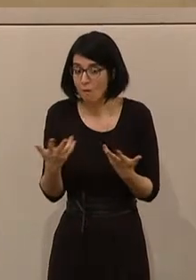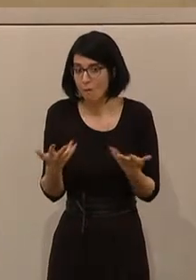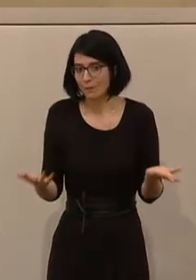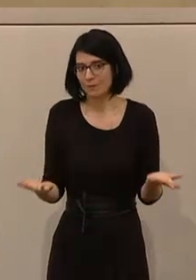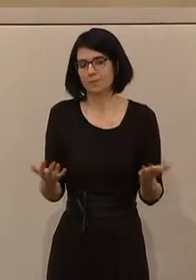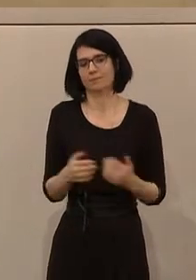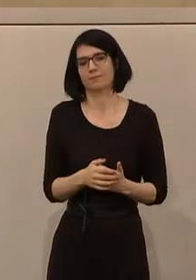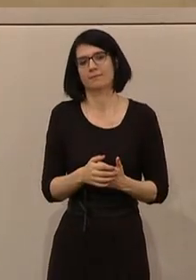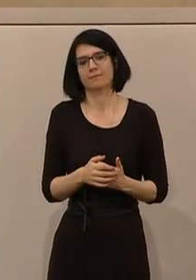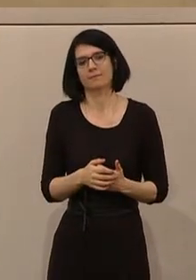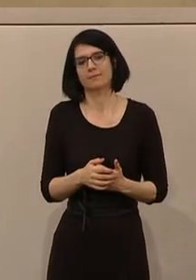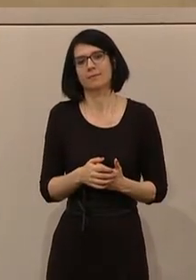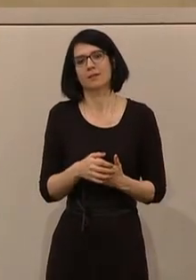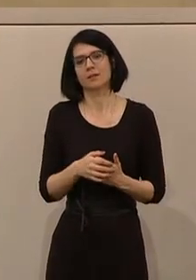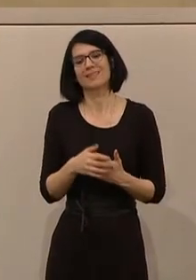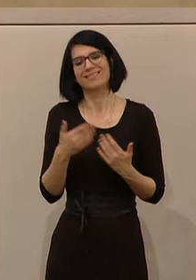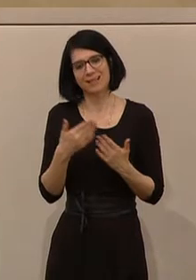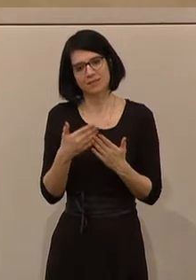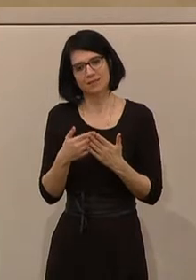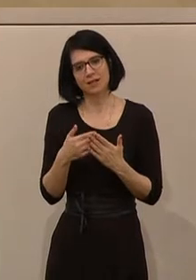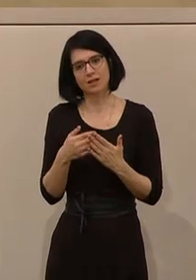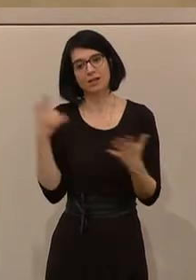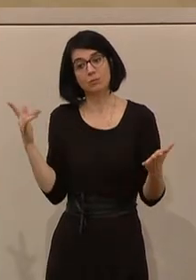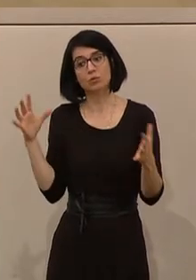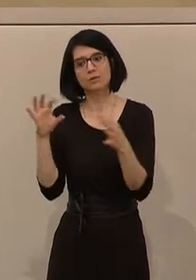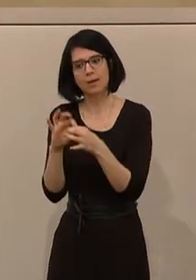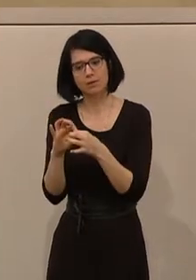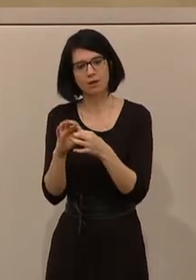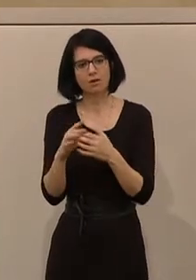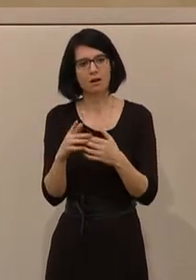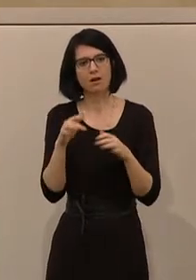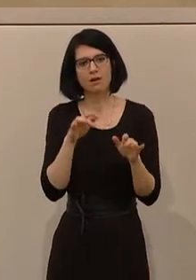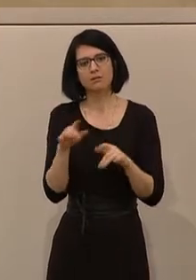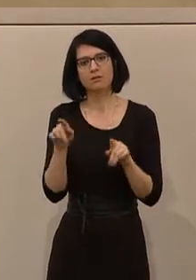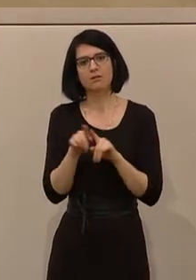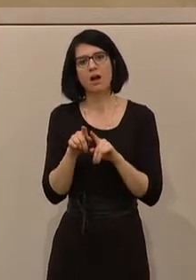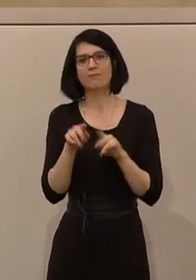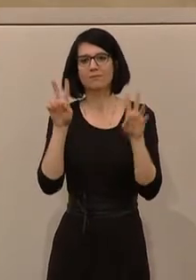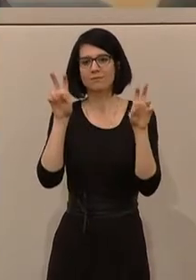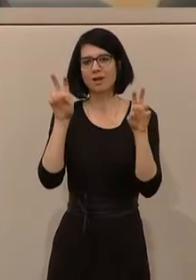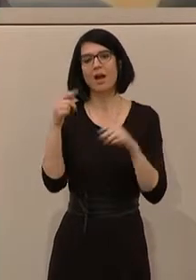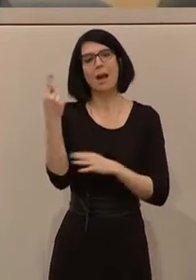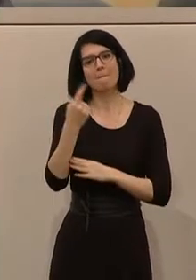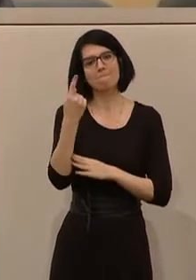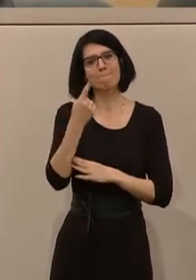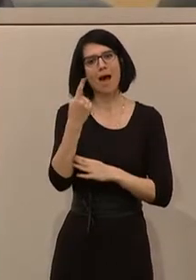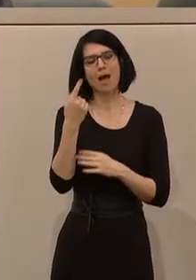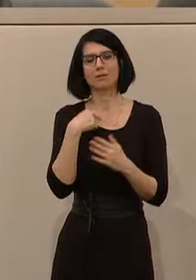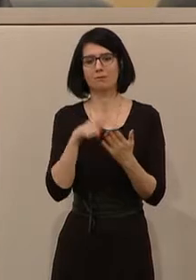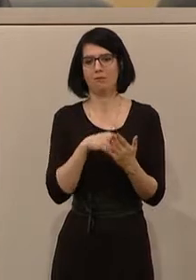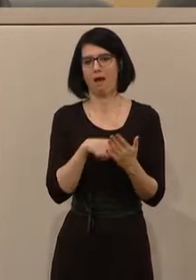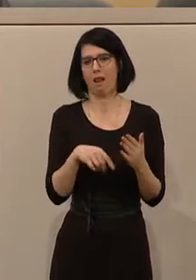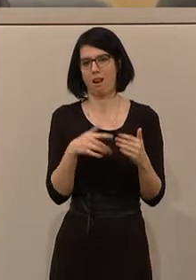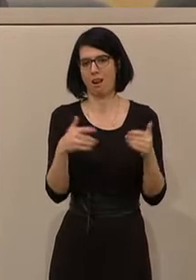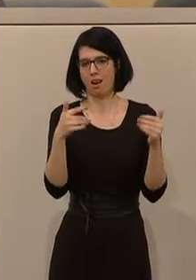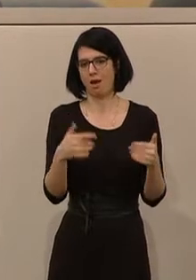wahrnehmen zu können. In diesem Sinne ist es auch ein Mahnmal für diese Menschen, aber auch für die